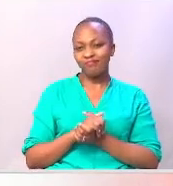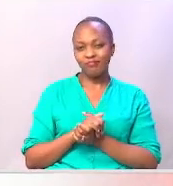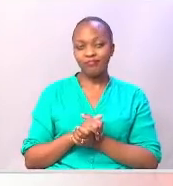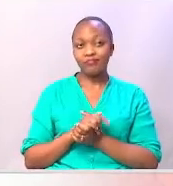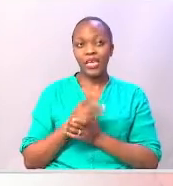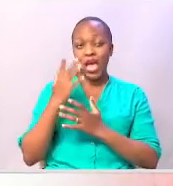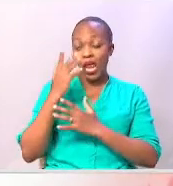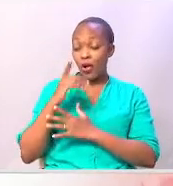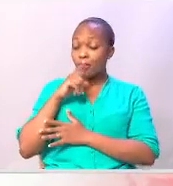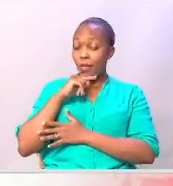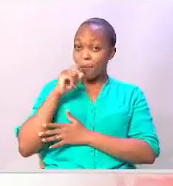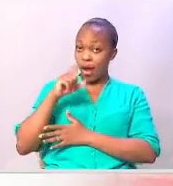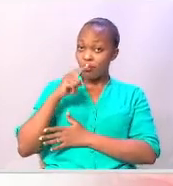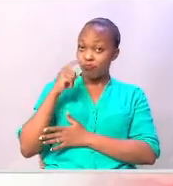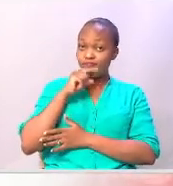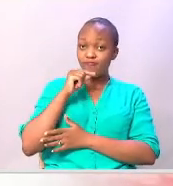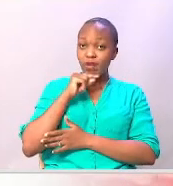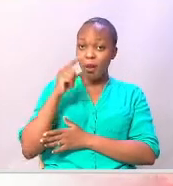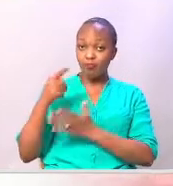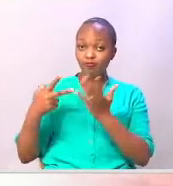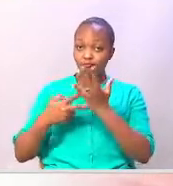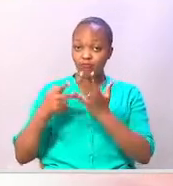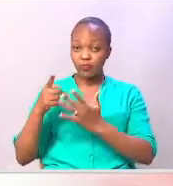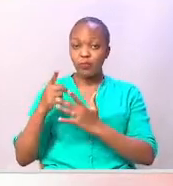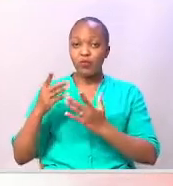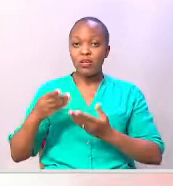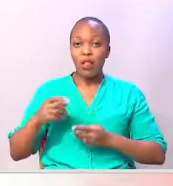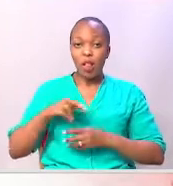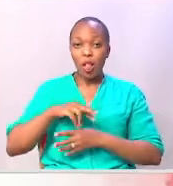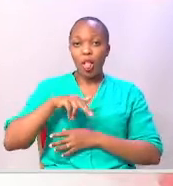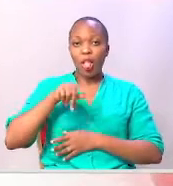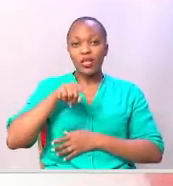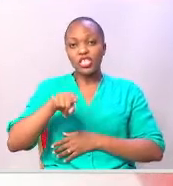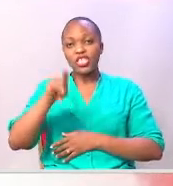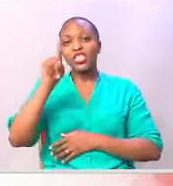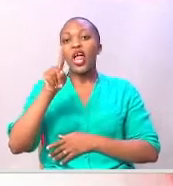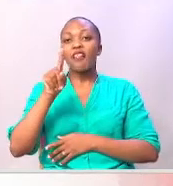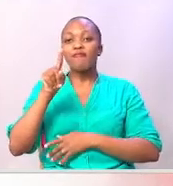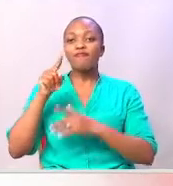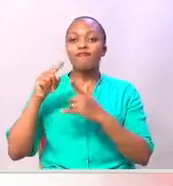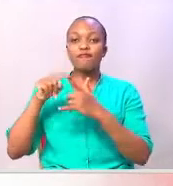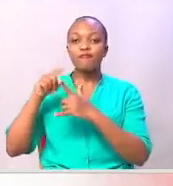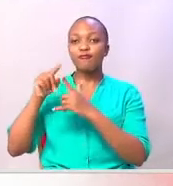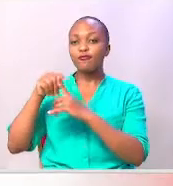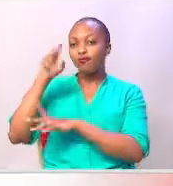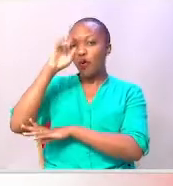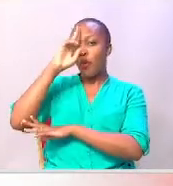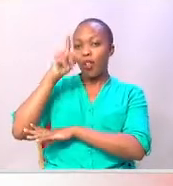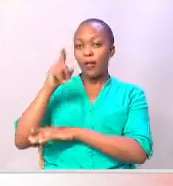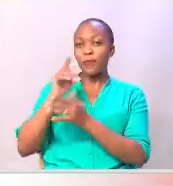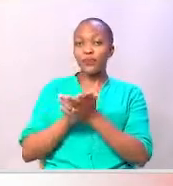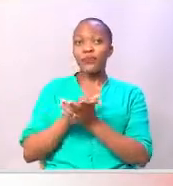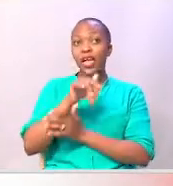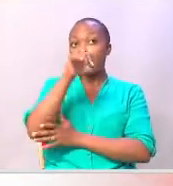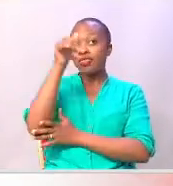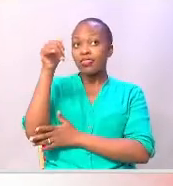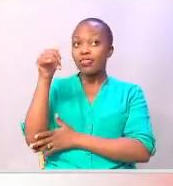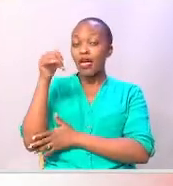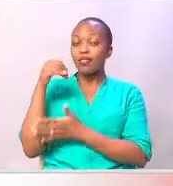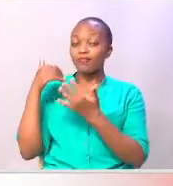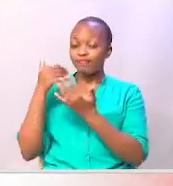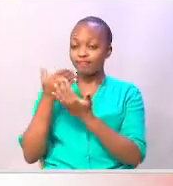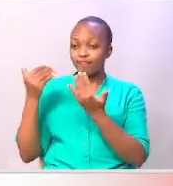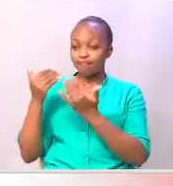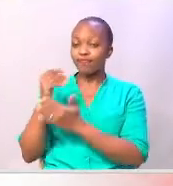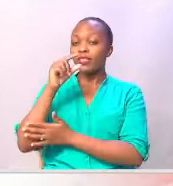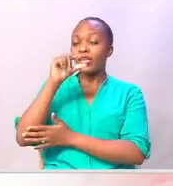surrendered himself to Kirinyaga police station after the incident. The other victims have been identified as Gifton Bundi, Nelly